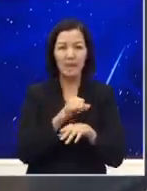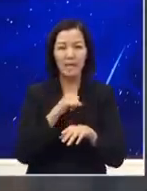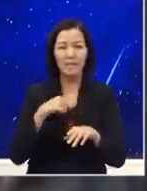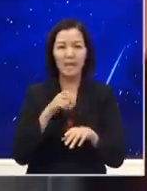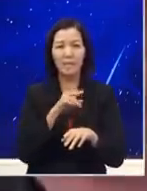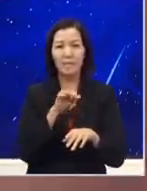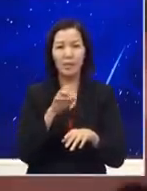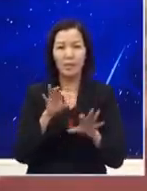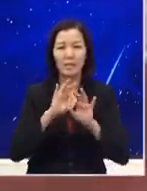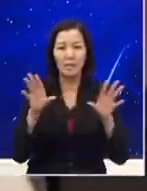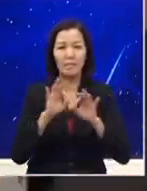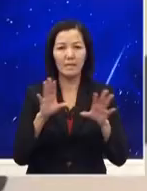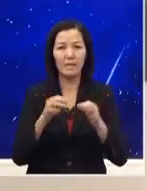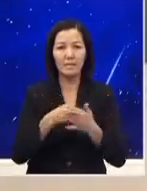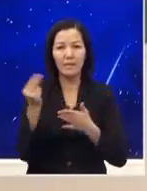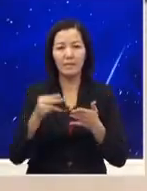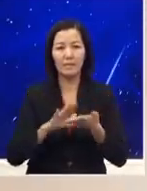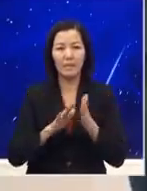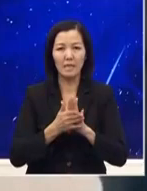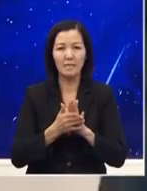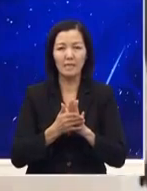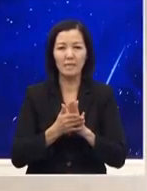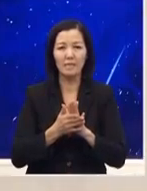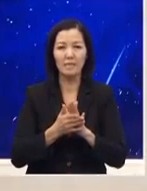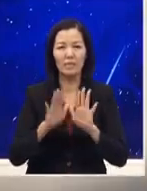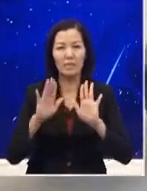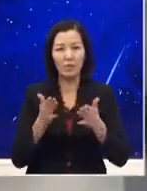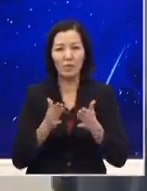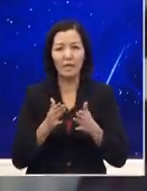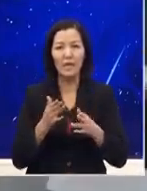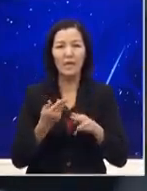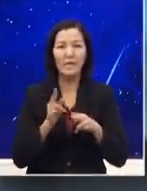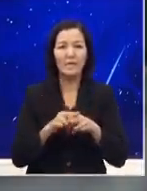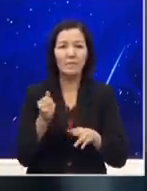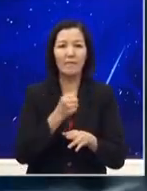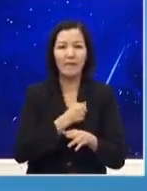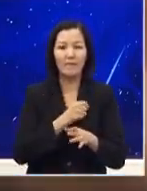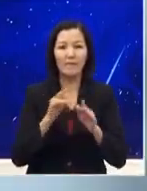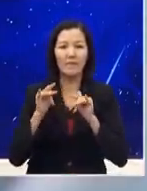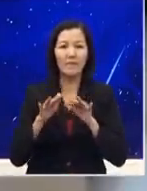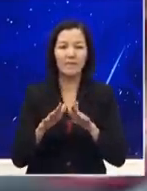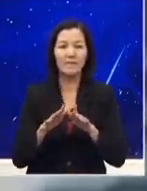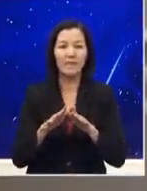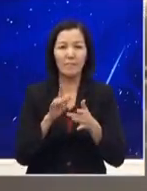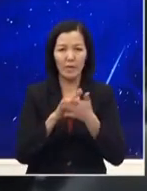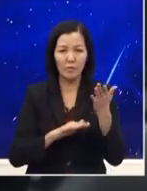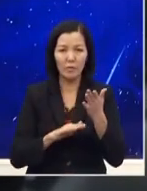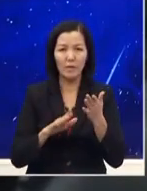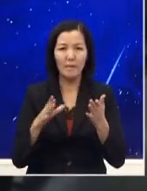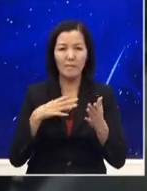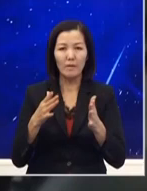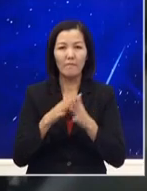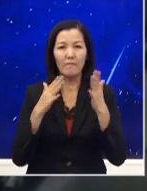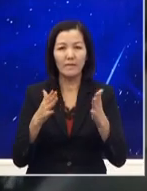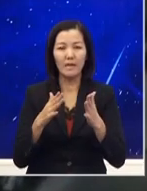Пашинян объясняет вынужденное подписание соглашения, сложившейся на фронте ситуации. Если бы военные действия продолжились, то была бы